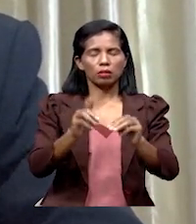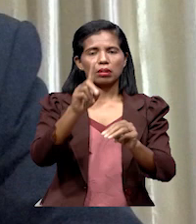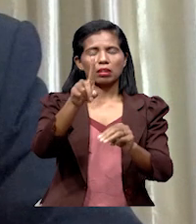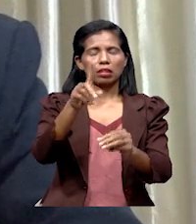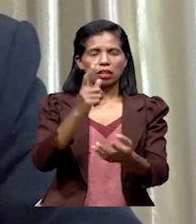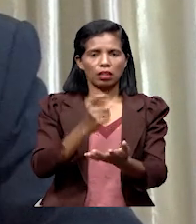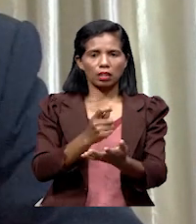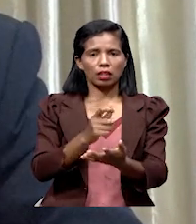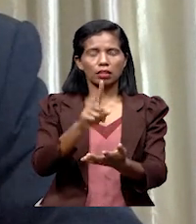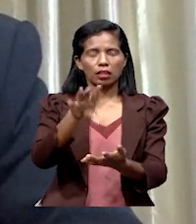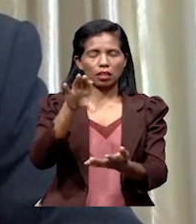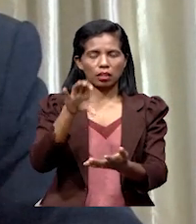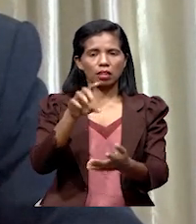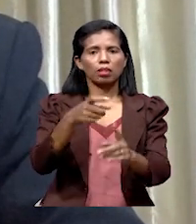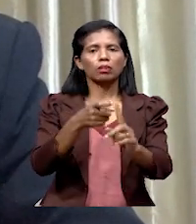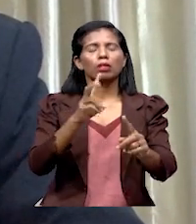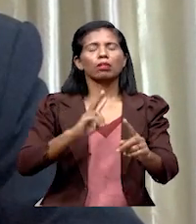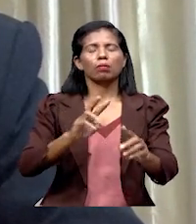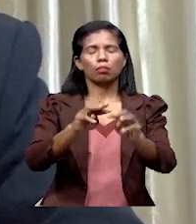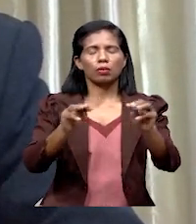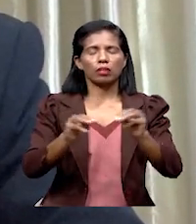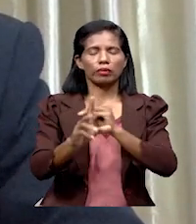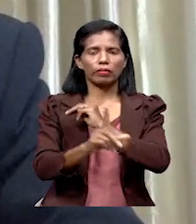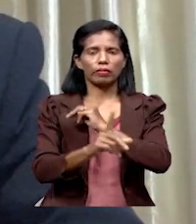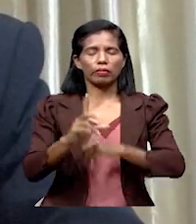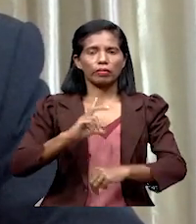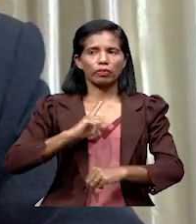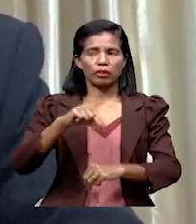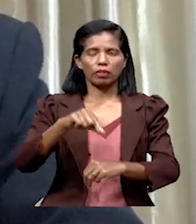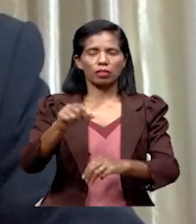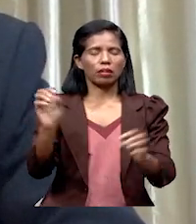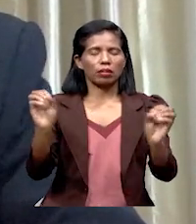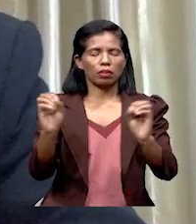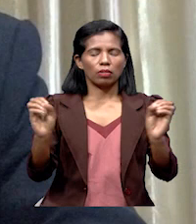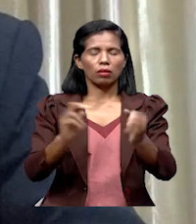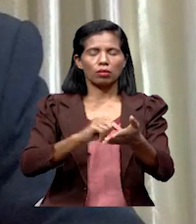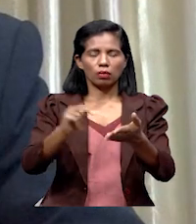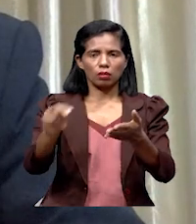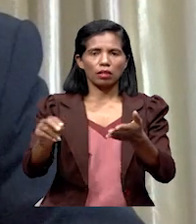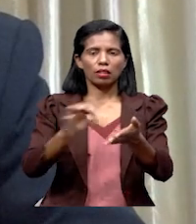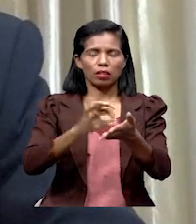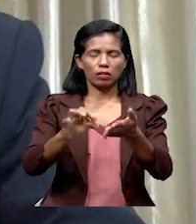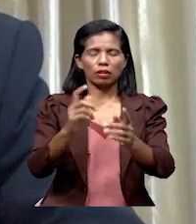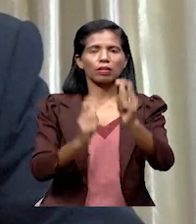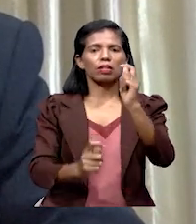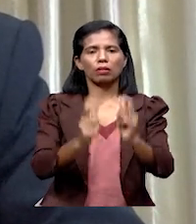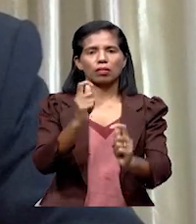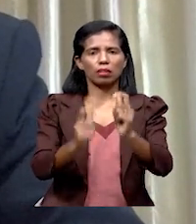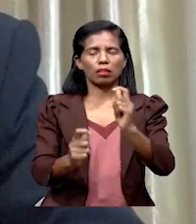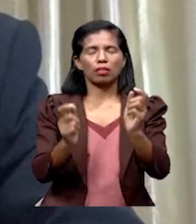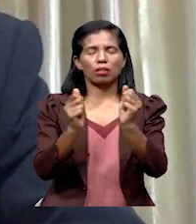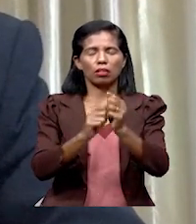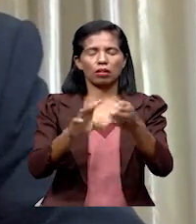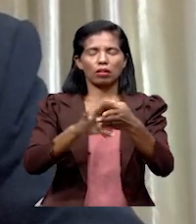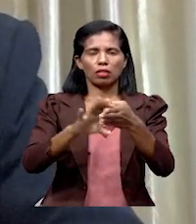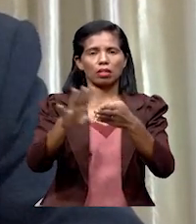ne ninia proponente husi municipio vikeke likisa no manufahi lato numero refere mesmo registro ia tribunal recurso ho eleitor rihun